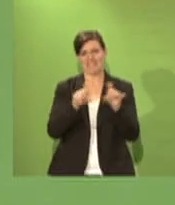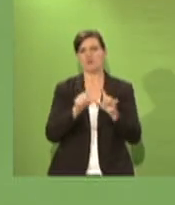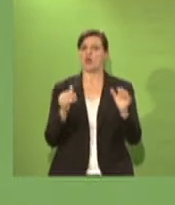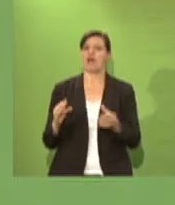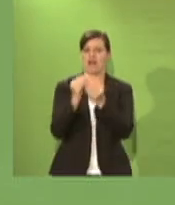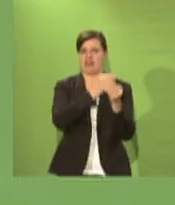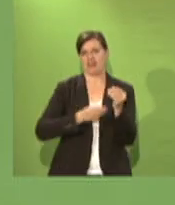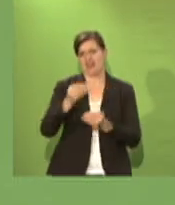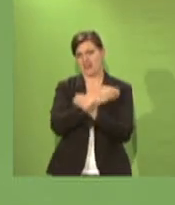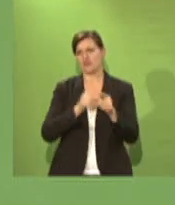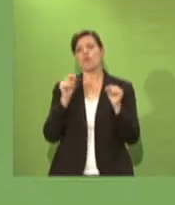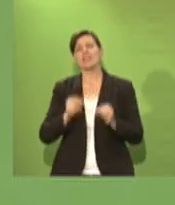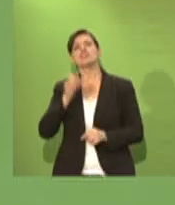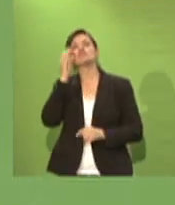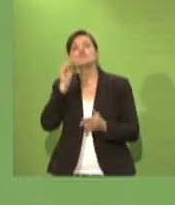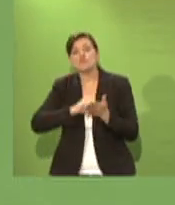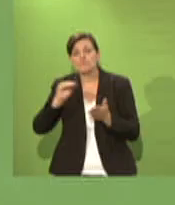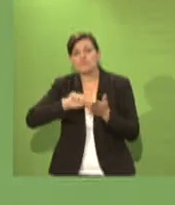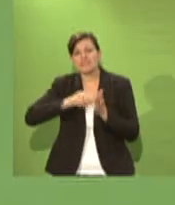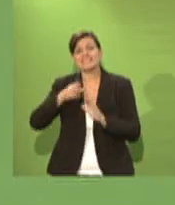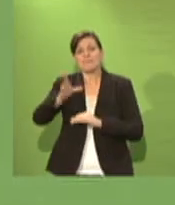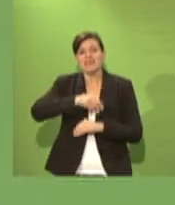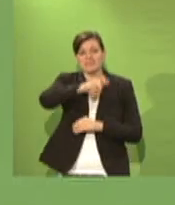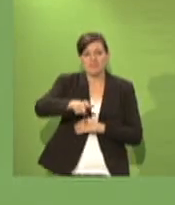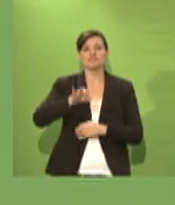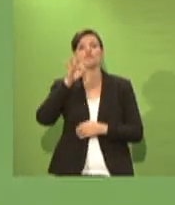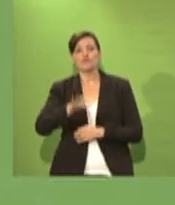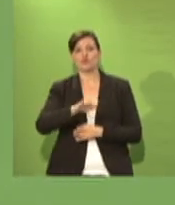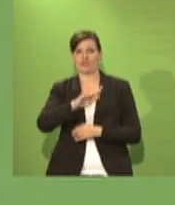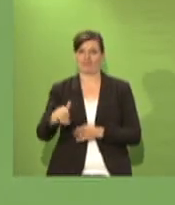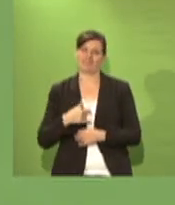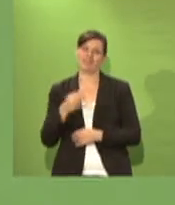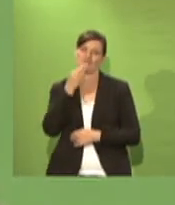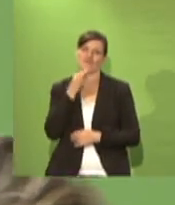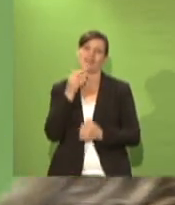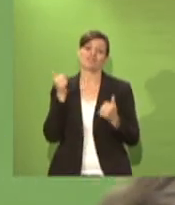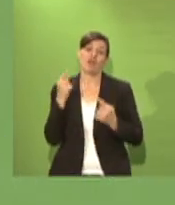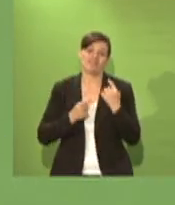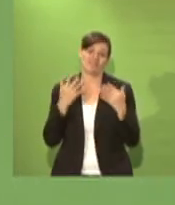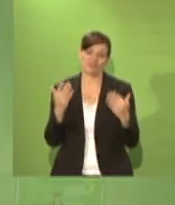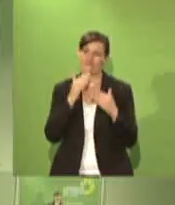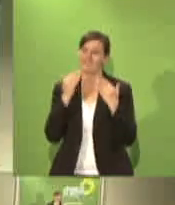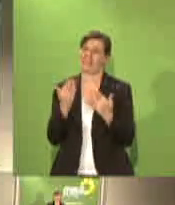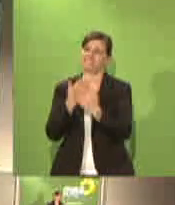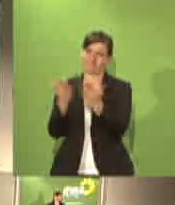gestalten Schulpolitik mit den Menschen für die Kinder und Jugendlichen. Das ist eine tolle Entwicklung. Danke euch.